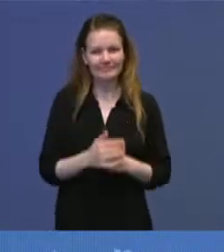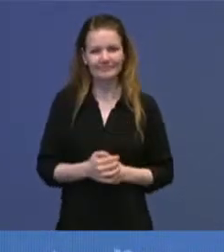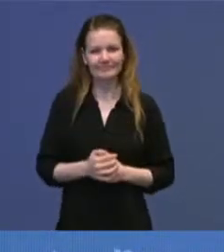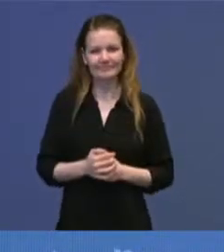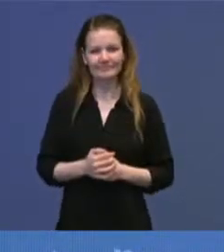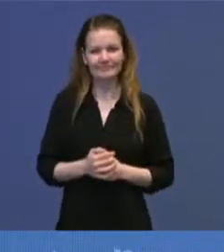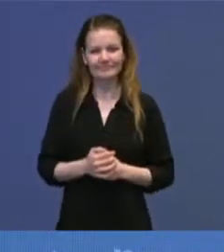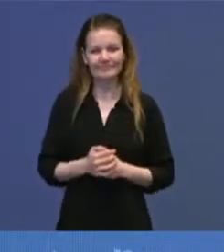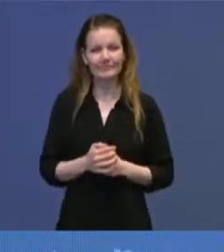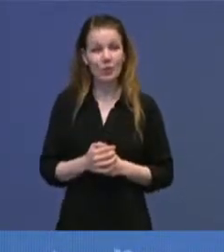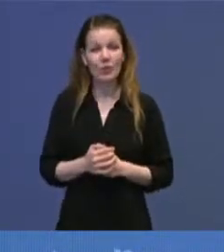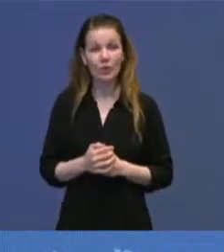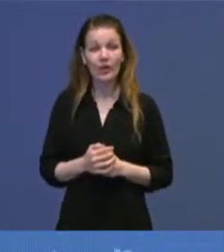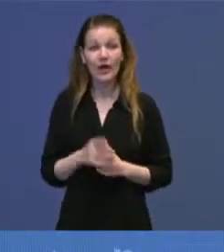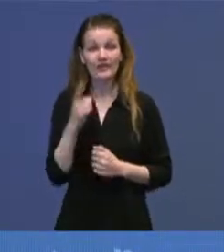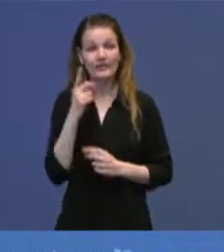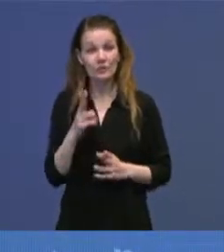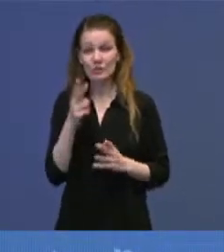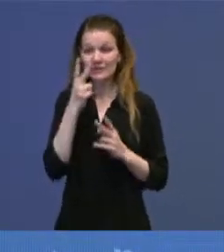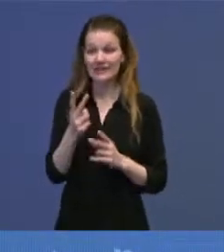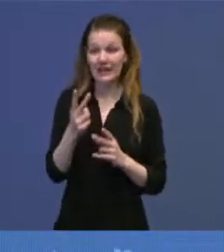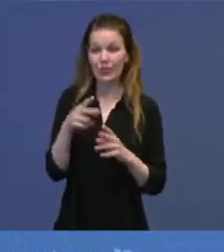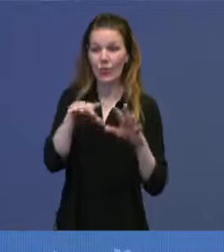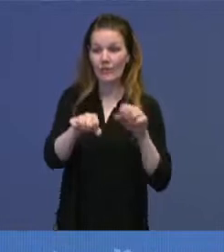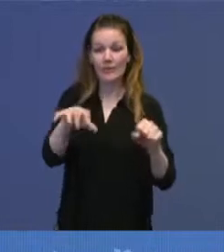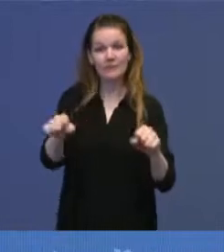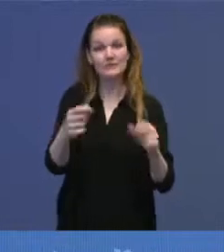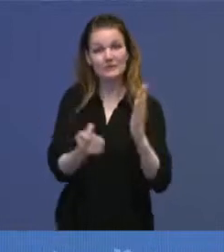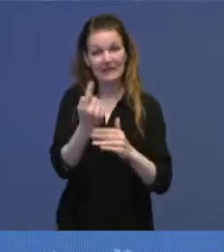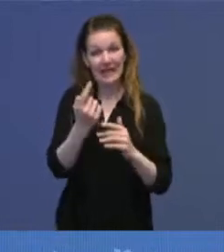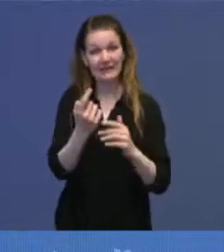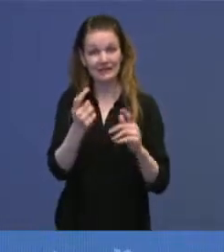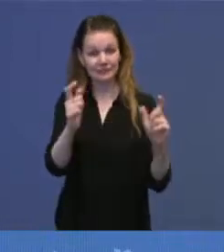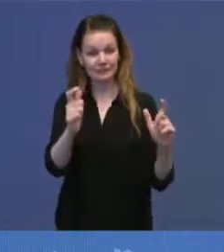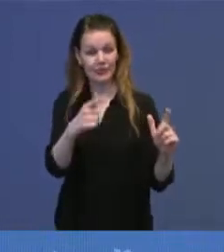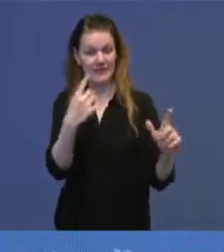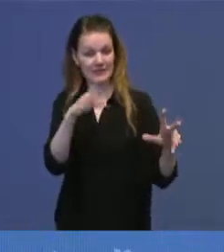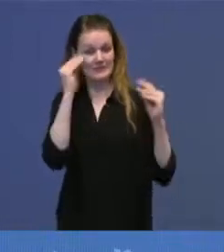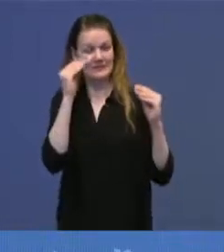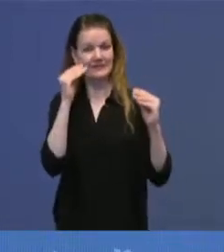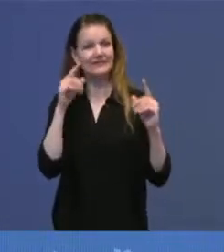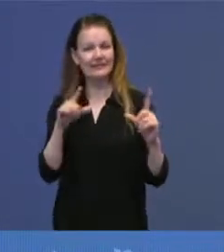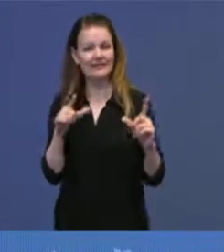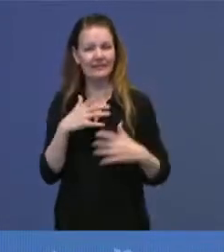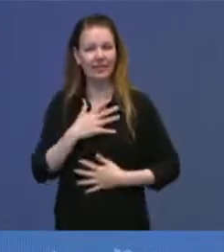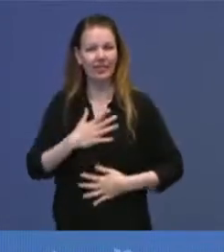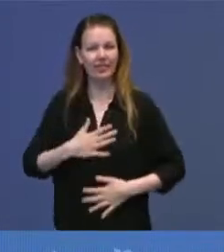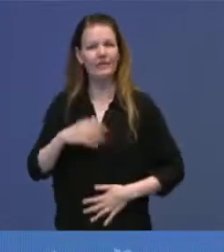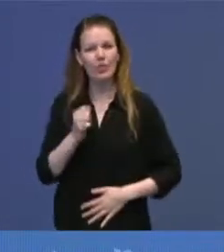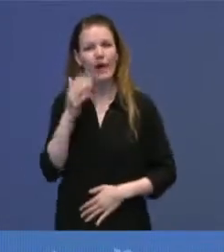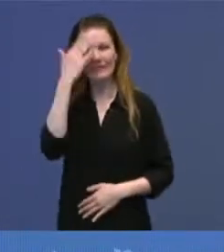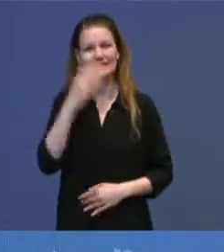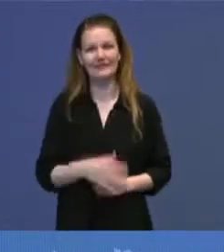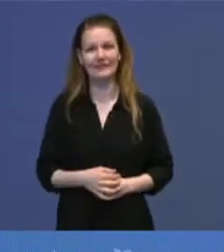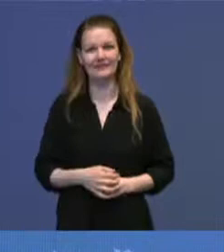mennesker blir offer for de overgrepene vi nå ser. Det tror jeg vi skal være veldig oppmerksom på, at den usikkerheten og den fortvilelsen er